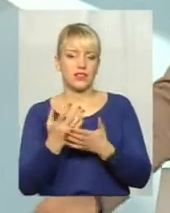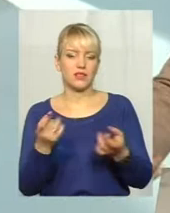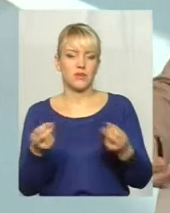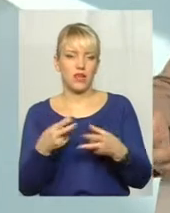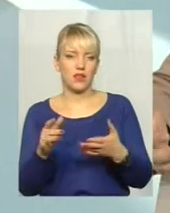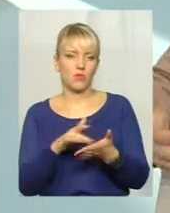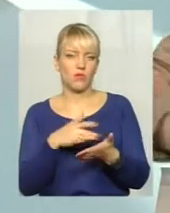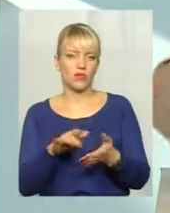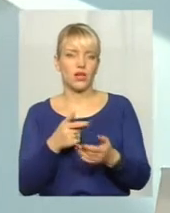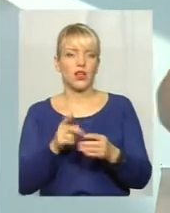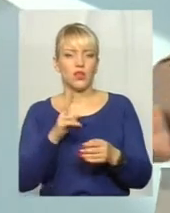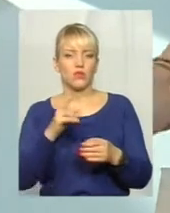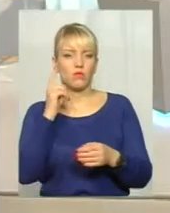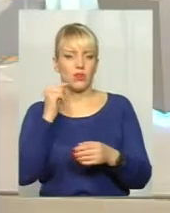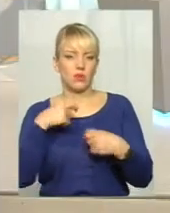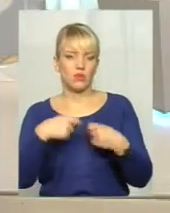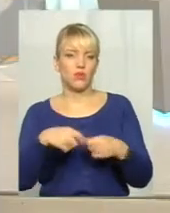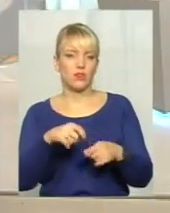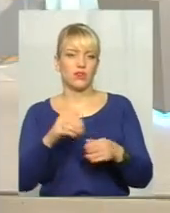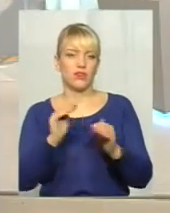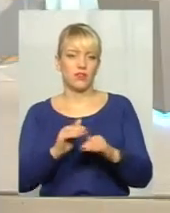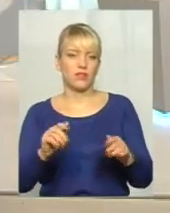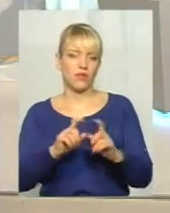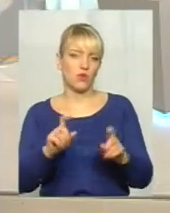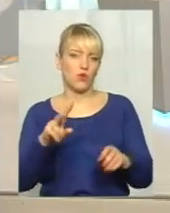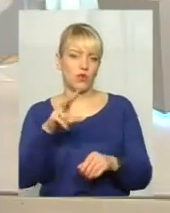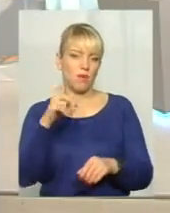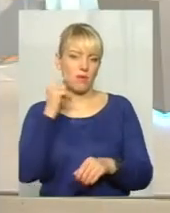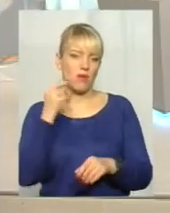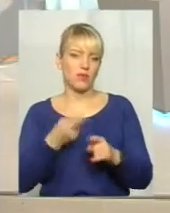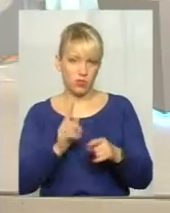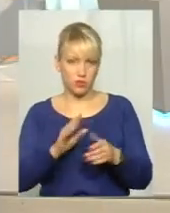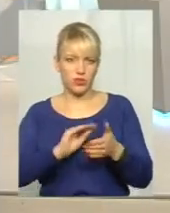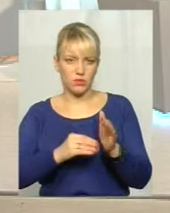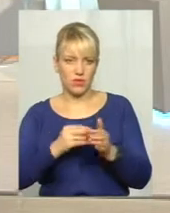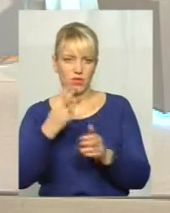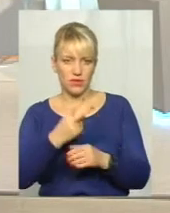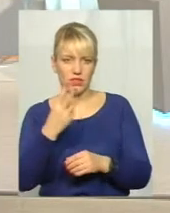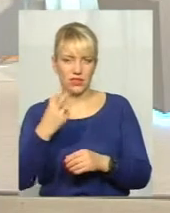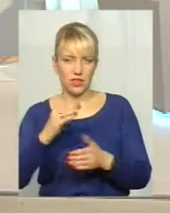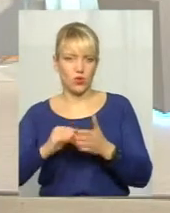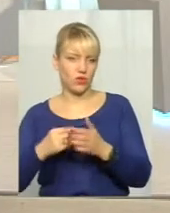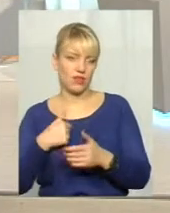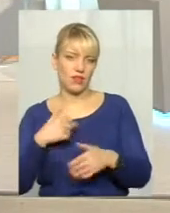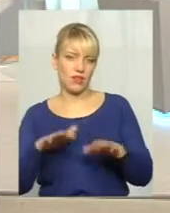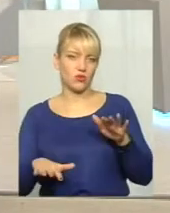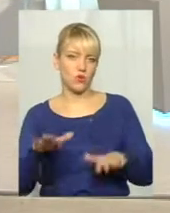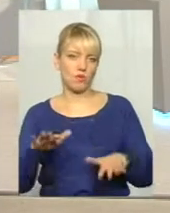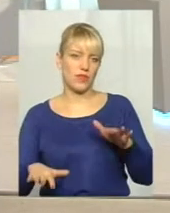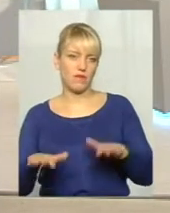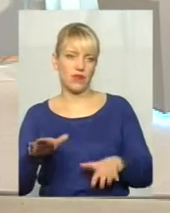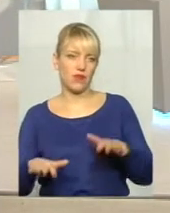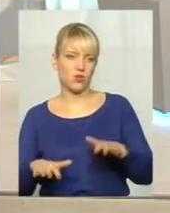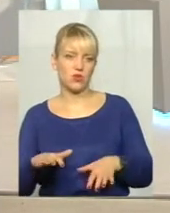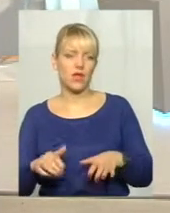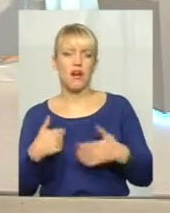пасічник, який сам от виробляє продукцію і продає дітям в школи мед. Він збере цих 23 довідки? Я сумніваюся. Але для чого